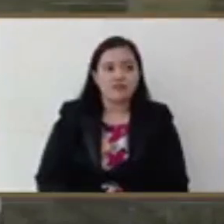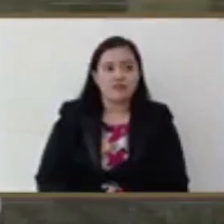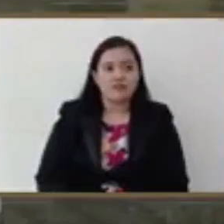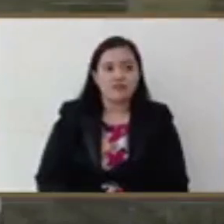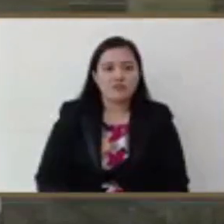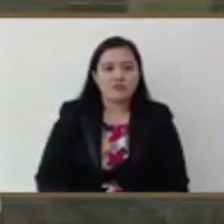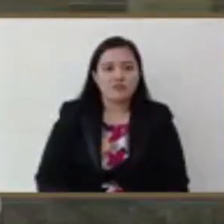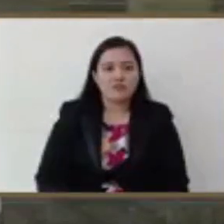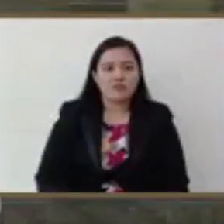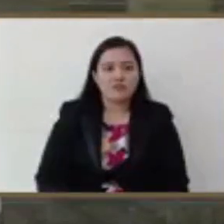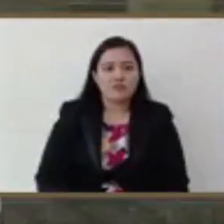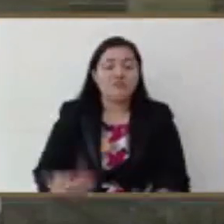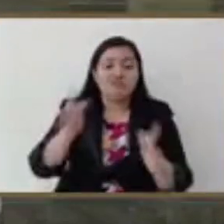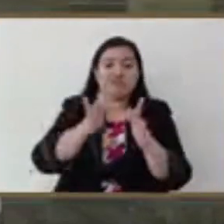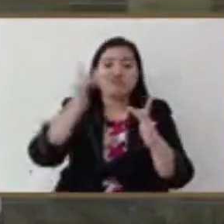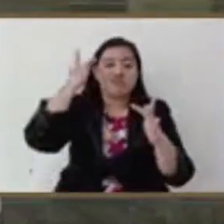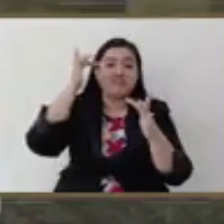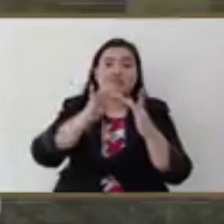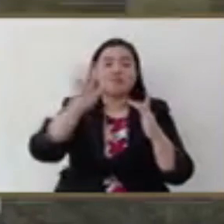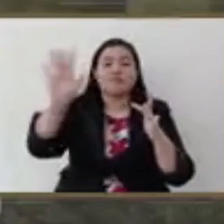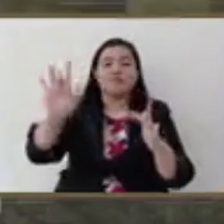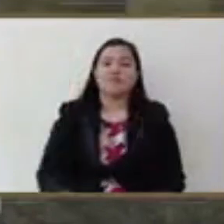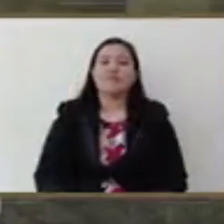Listen, it should not be that way.